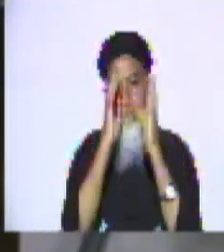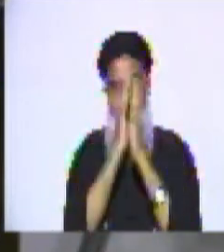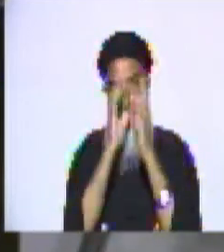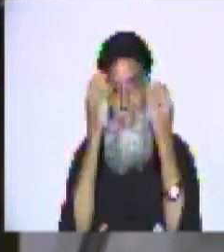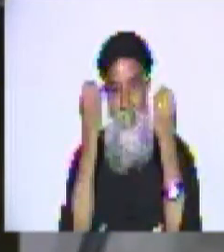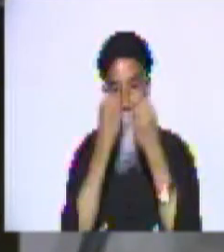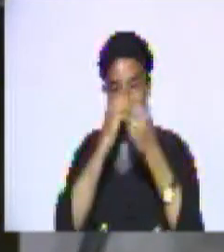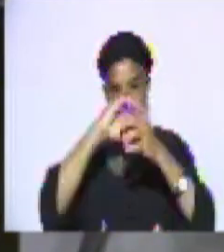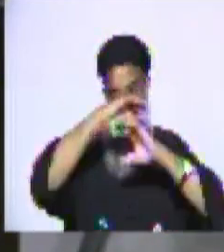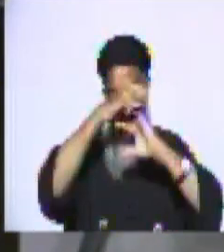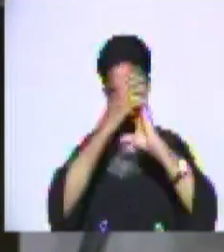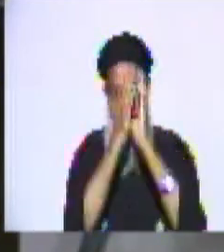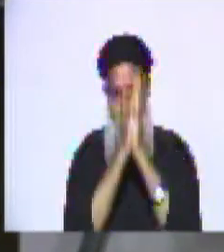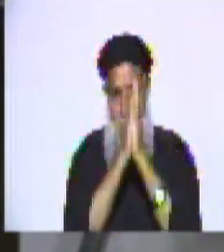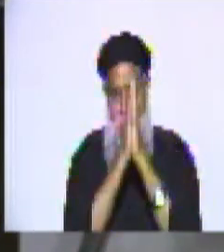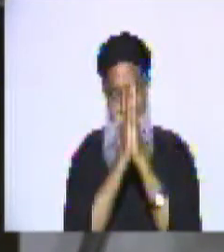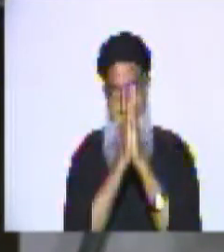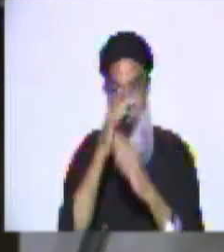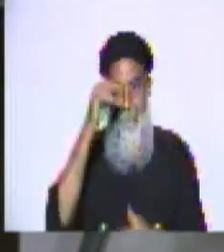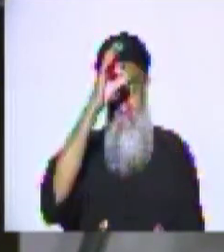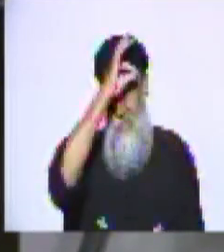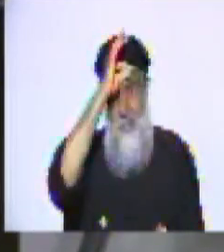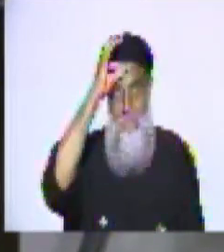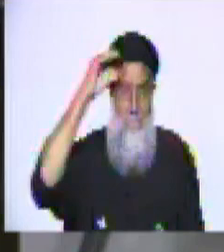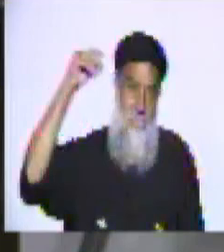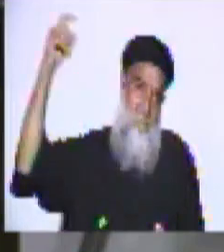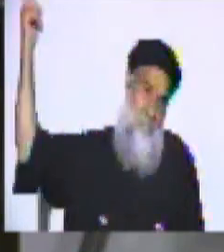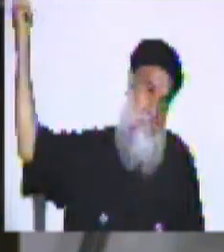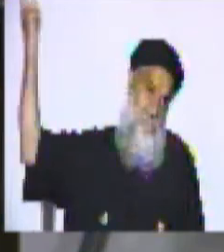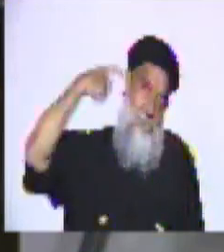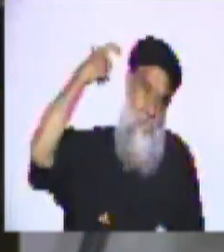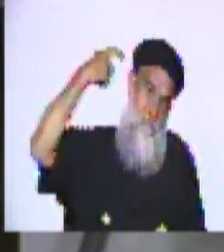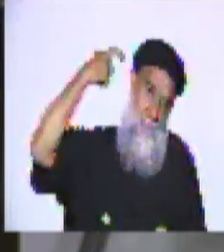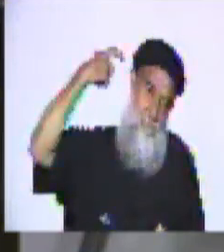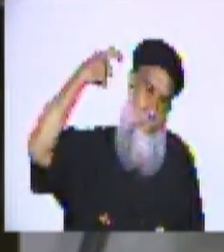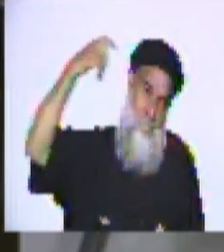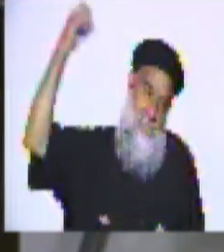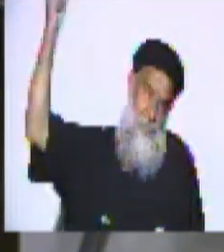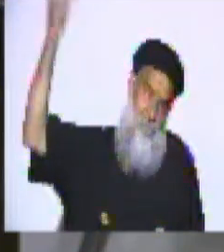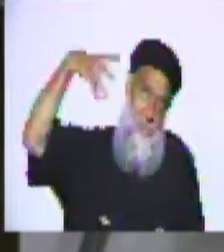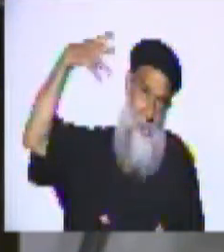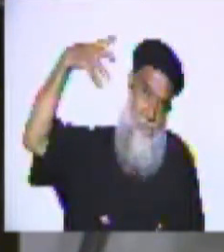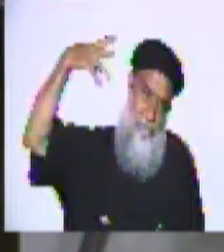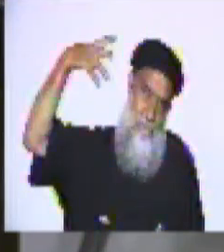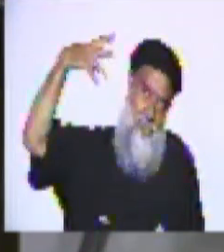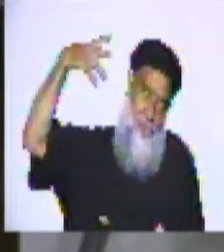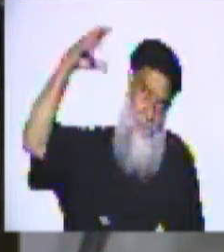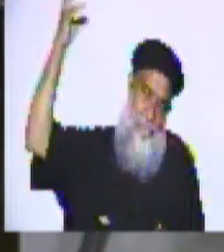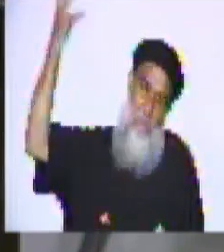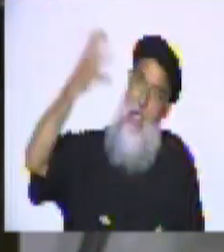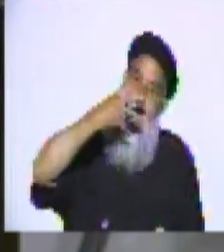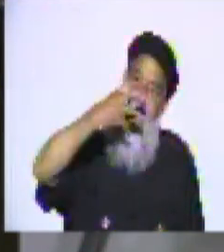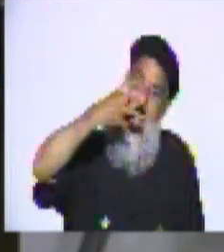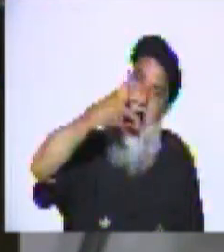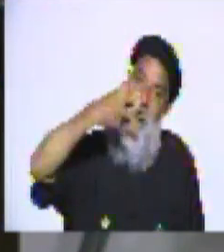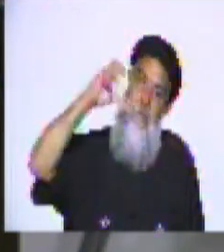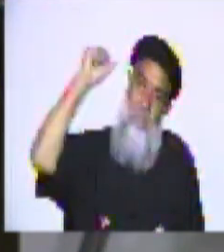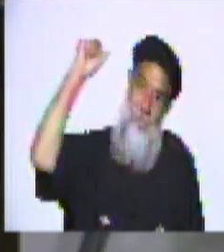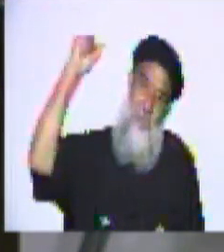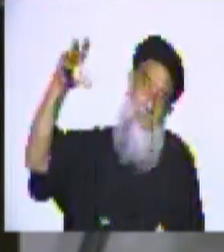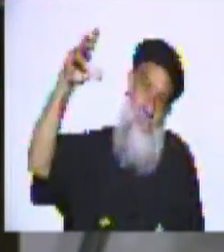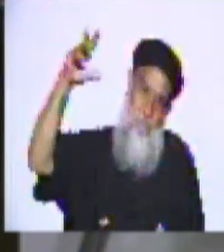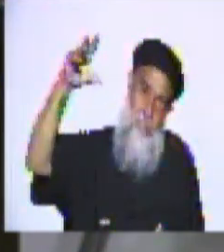يعني. زي الشمس، الأشعة بتولد الأشعة وينبثق منها النور،